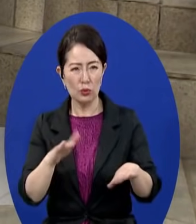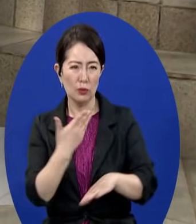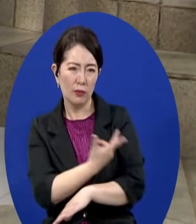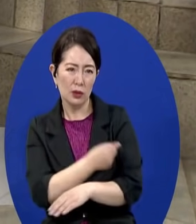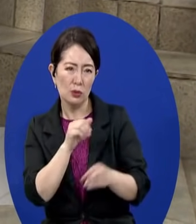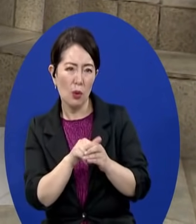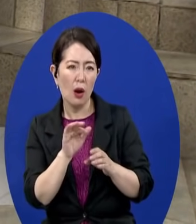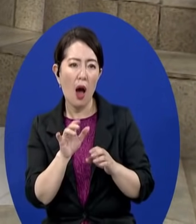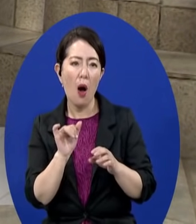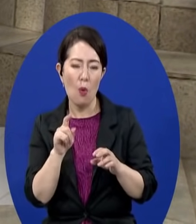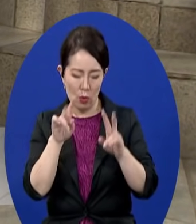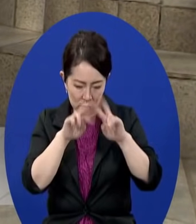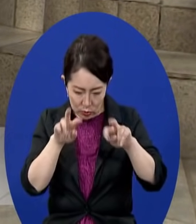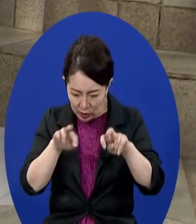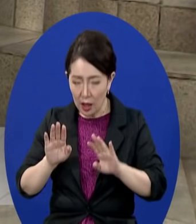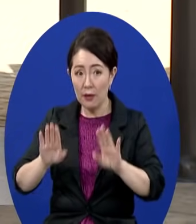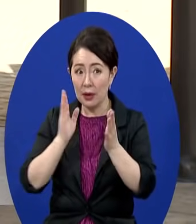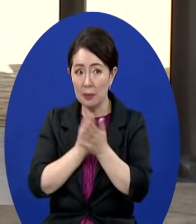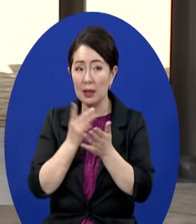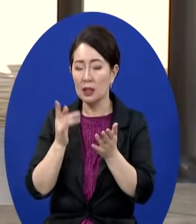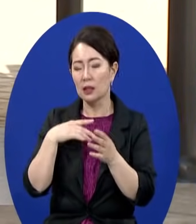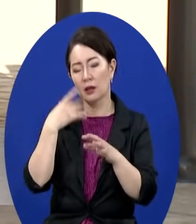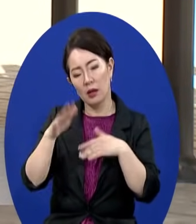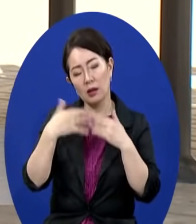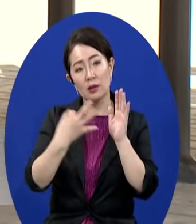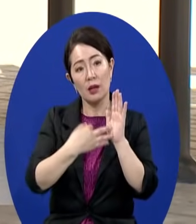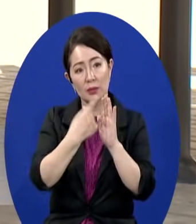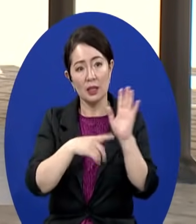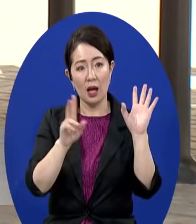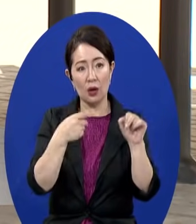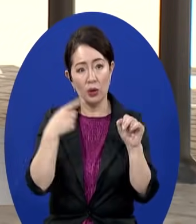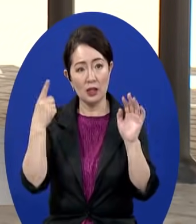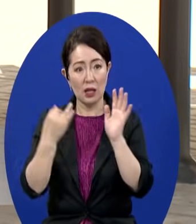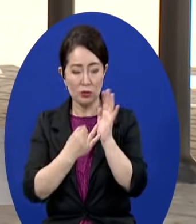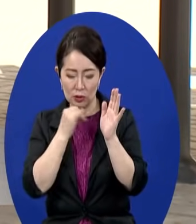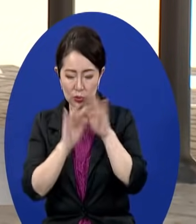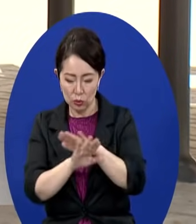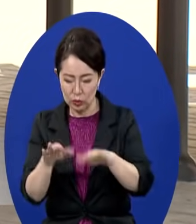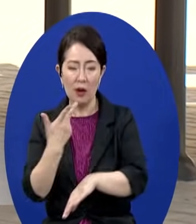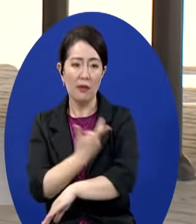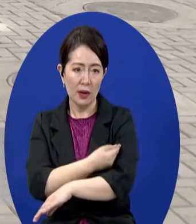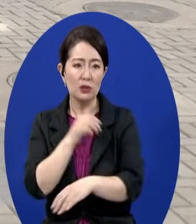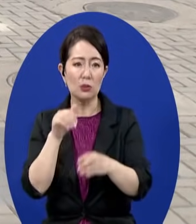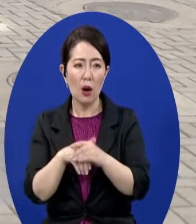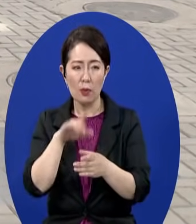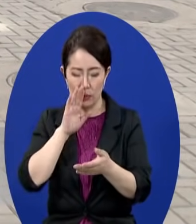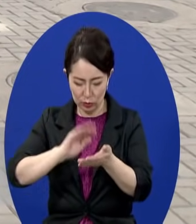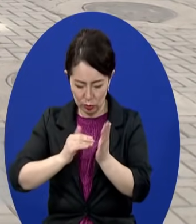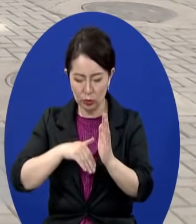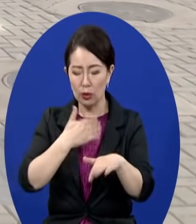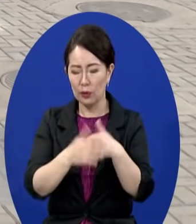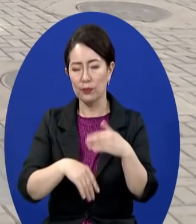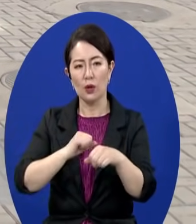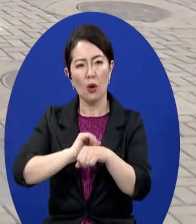асуудлыг анхааралтай судалж байна. Ирэх 8 дугаар сараас 12-17 насны хүүхдүүдэд вакцинжуулах төлөвлөлтийг бол засгийн газар хийсэн. Халдварын